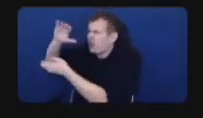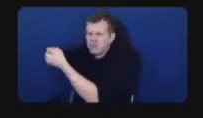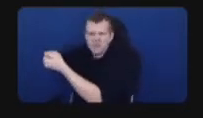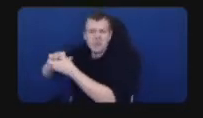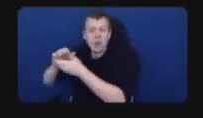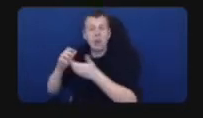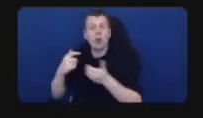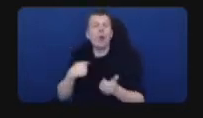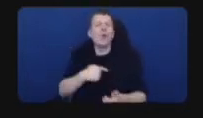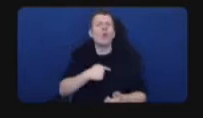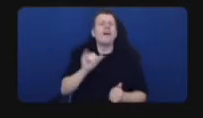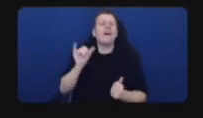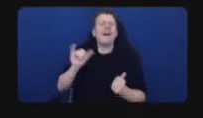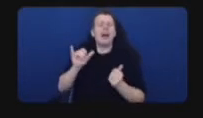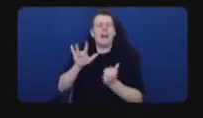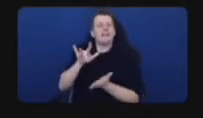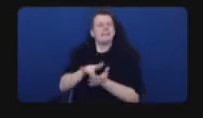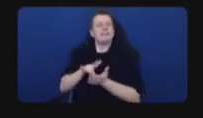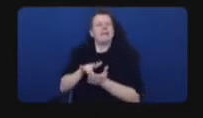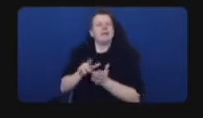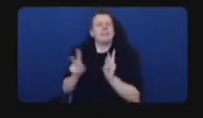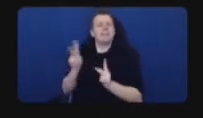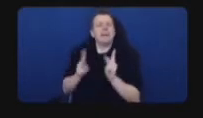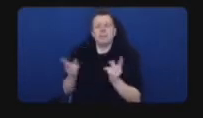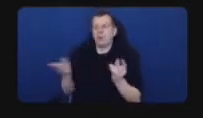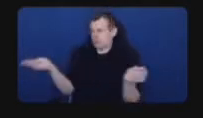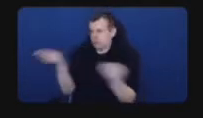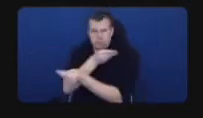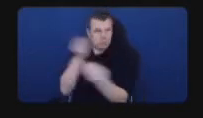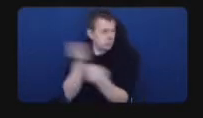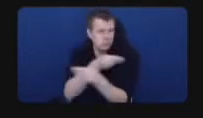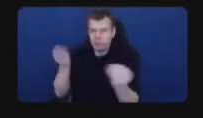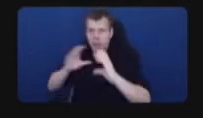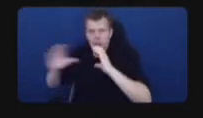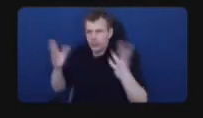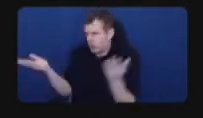包括是火警部门是一直有密切关系的。